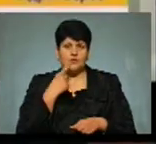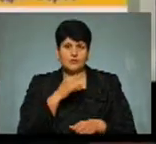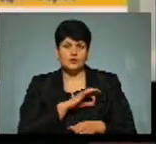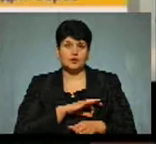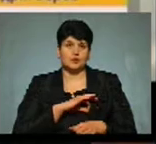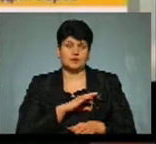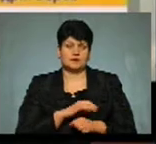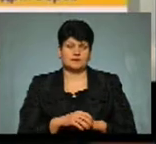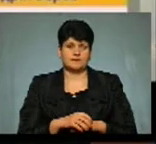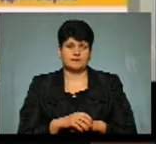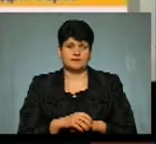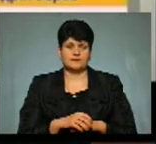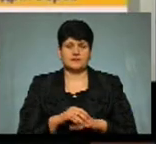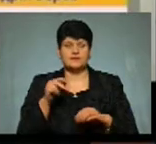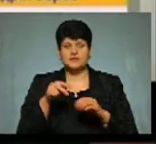Верба.